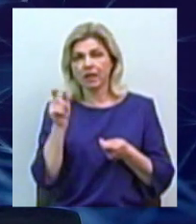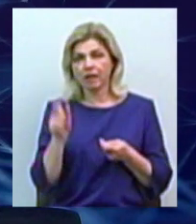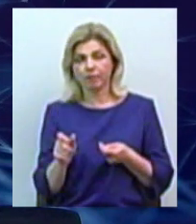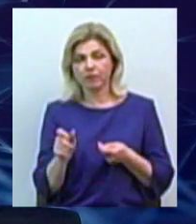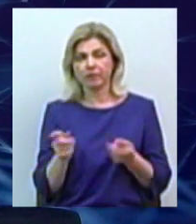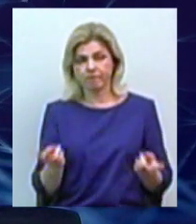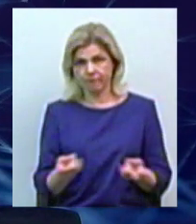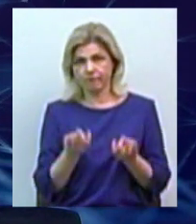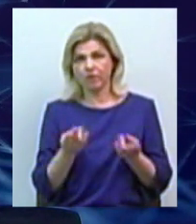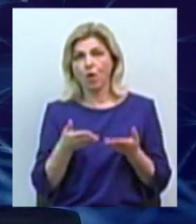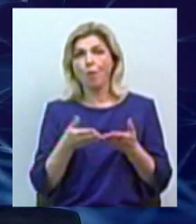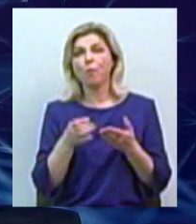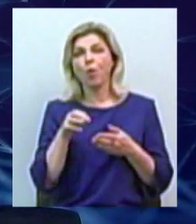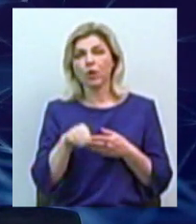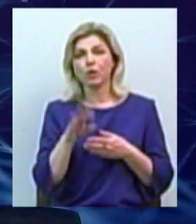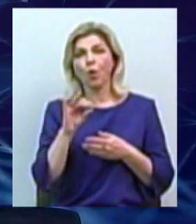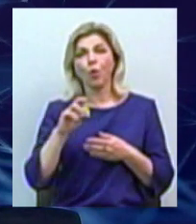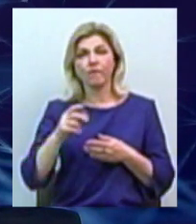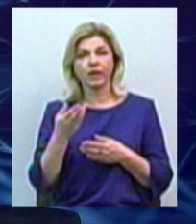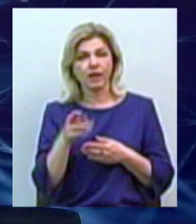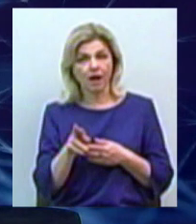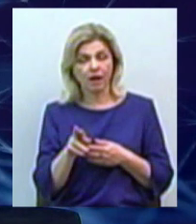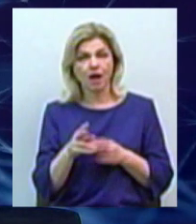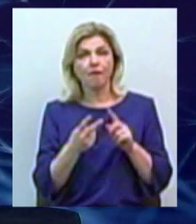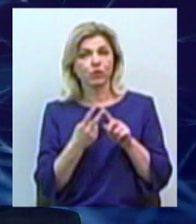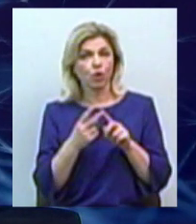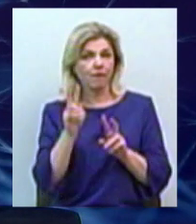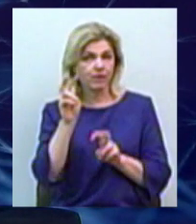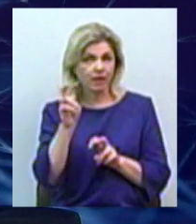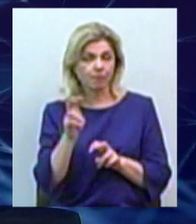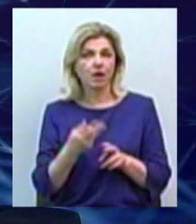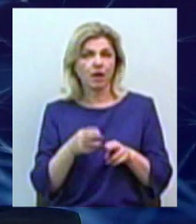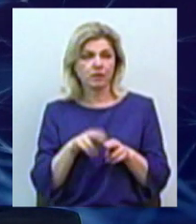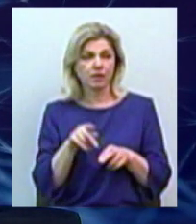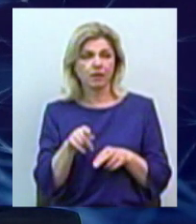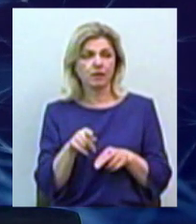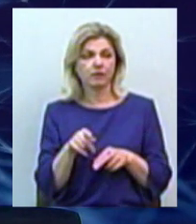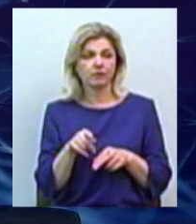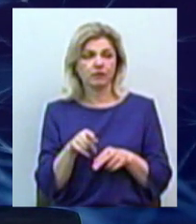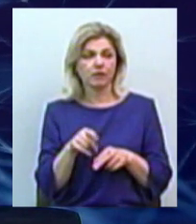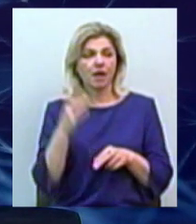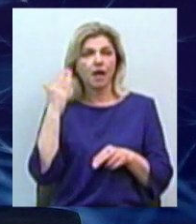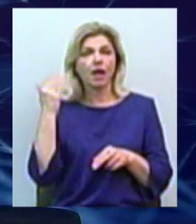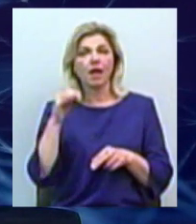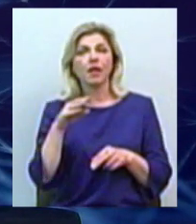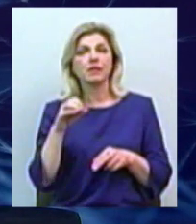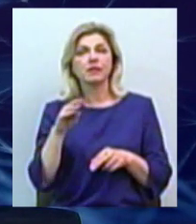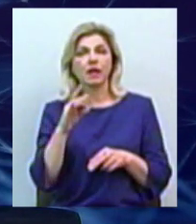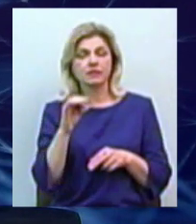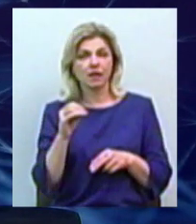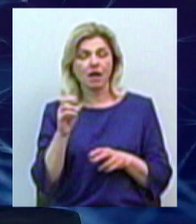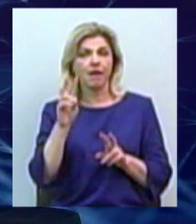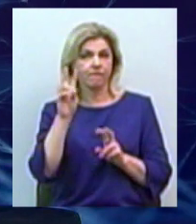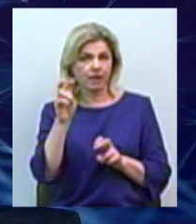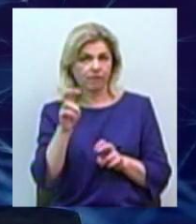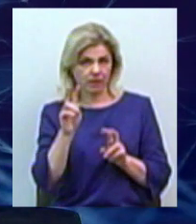діючих керівників порту Ольвія. А друга фірма – це фірма з катарським корінням, катарська фірма. Назви